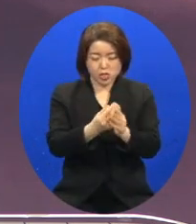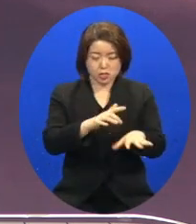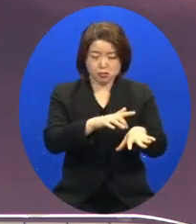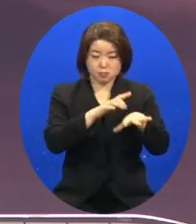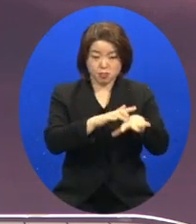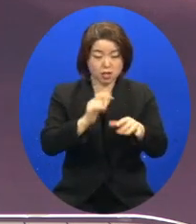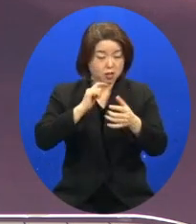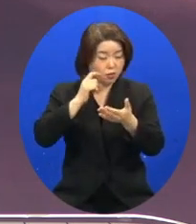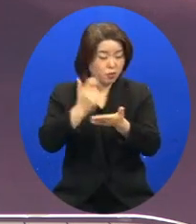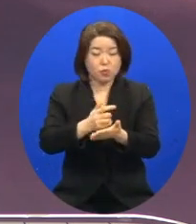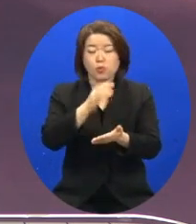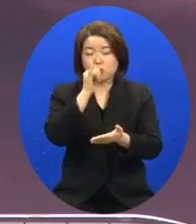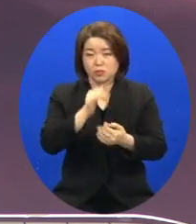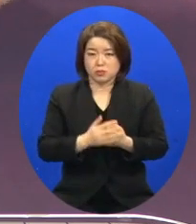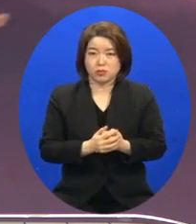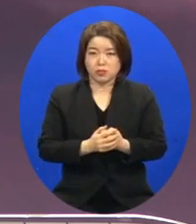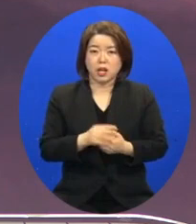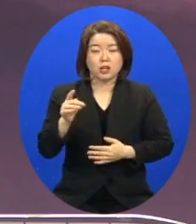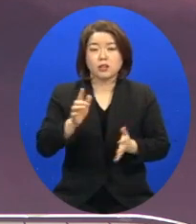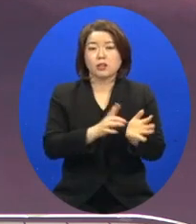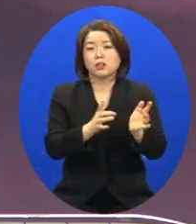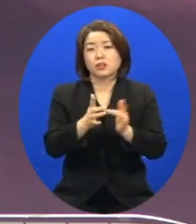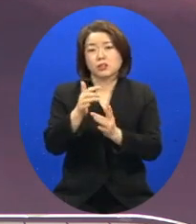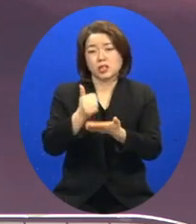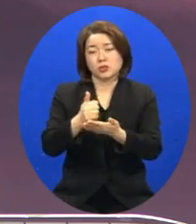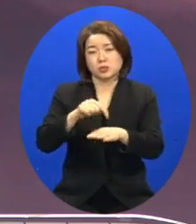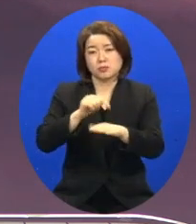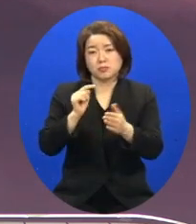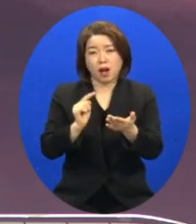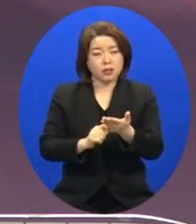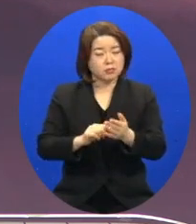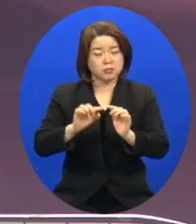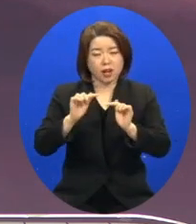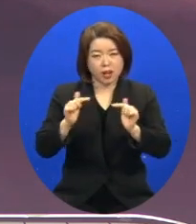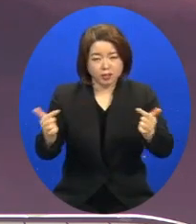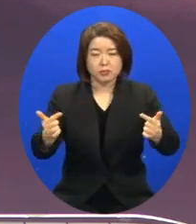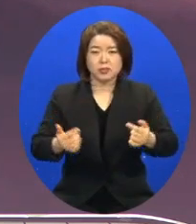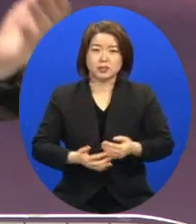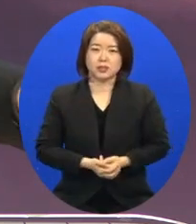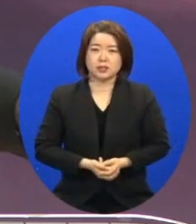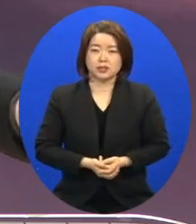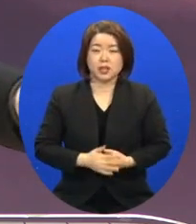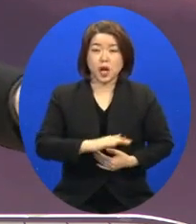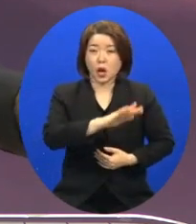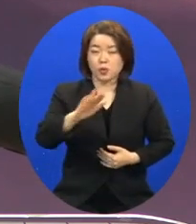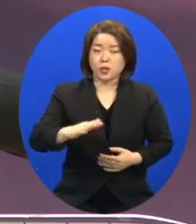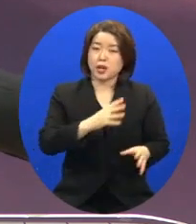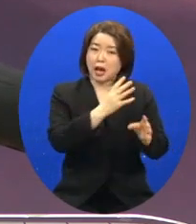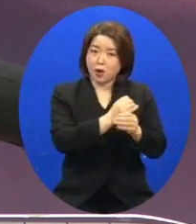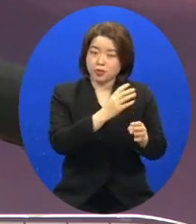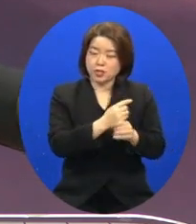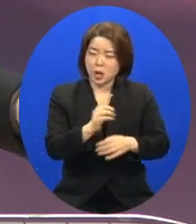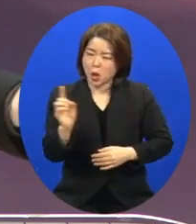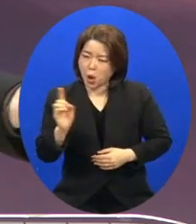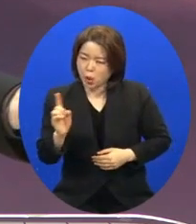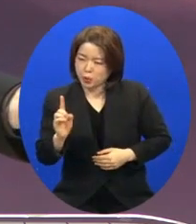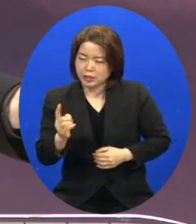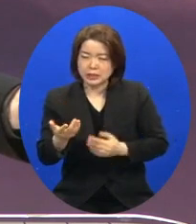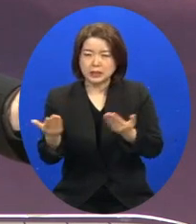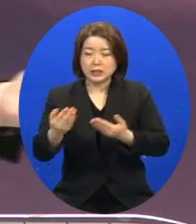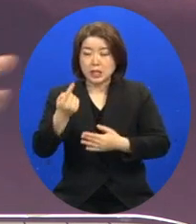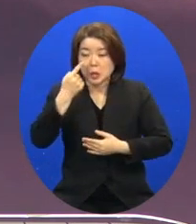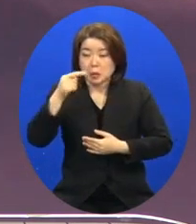있는 것입니다. 그건 예수님의 마음이 아닙니다. 우리가 언제 어떤 일이 우리 눈앞에 다가올지